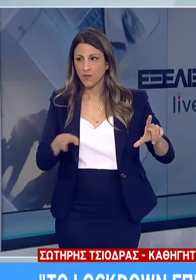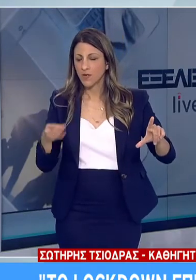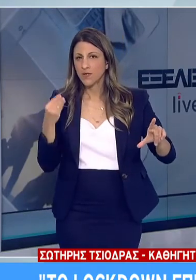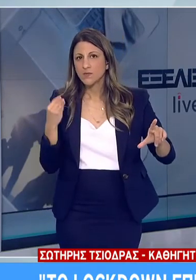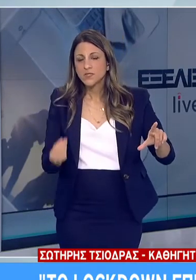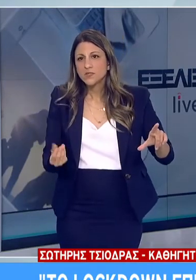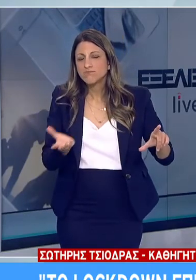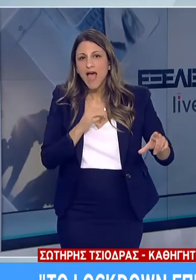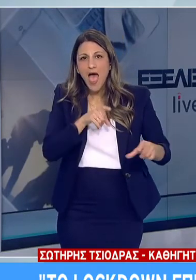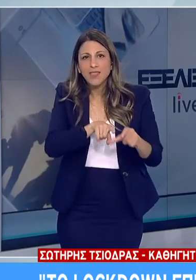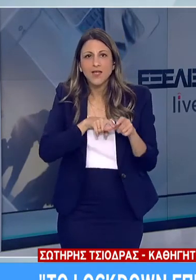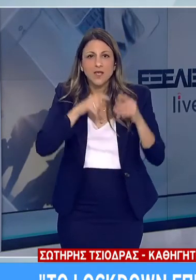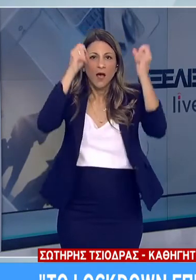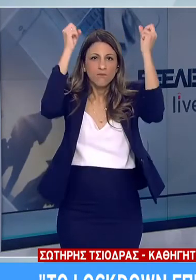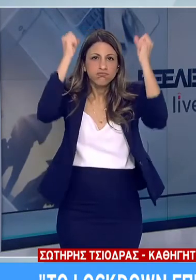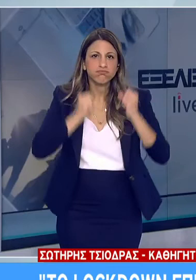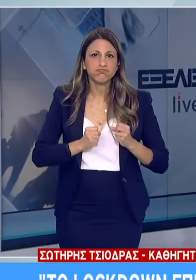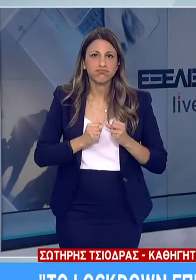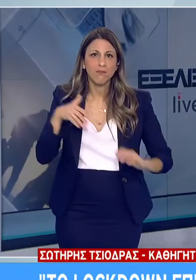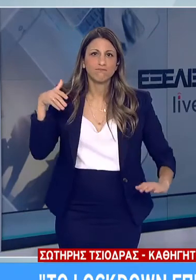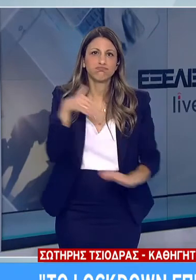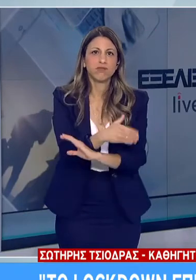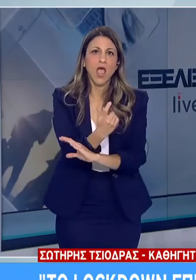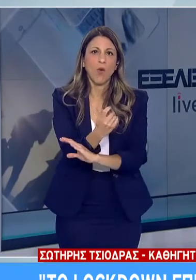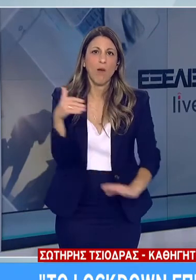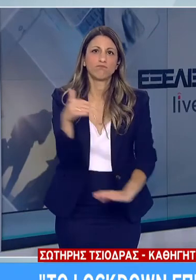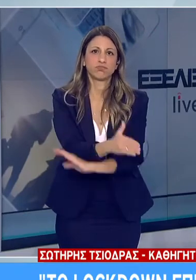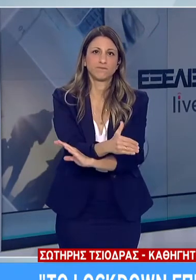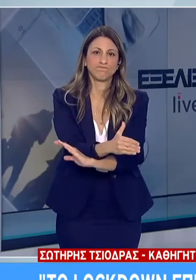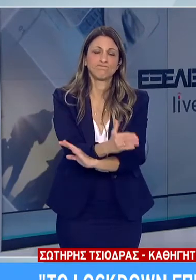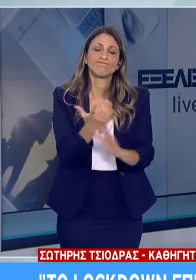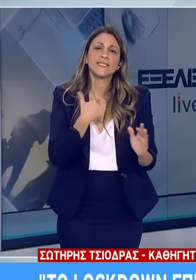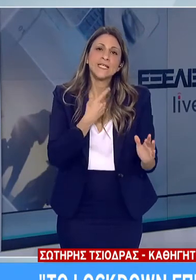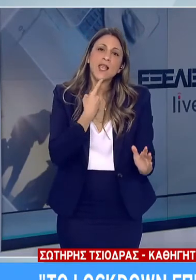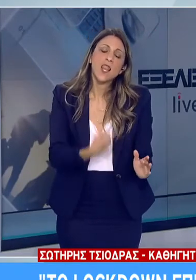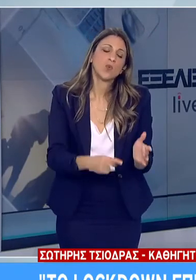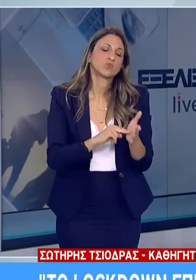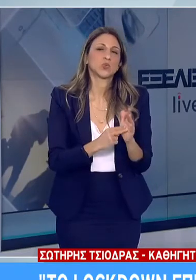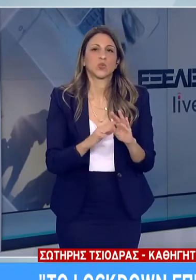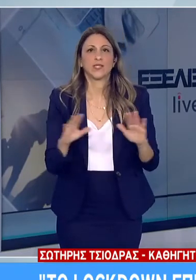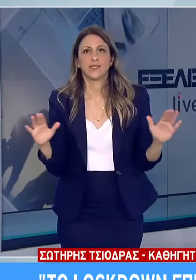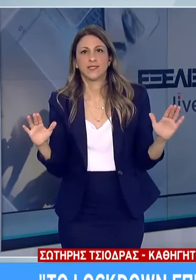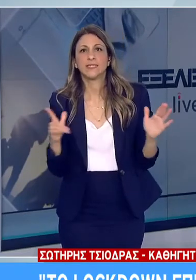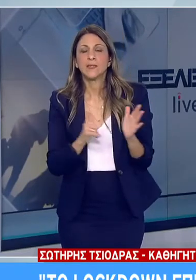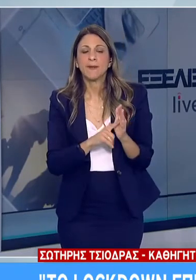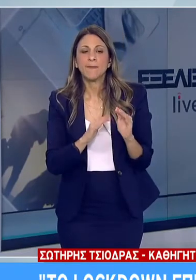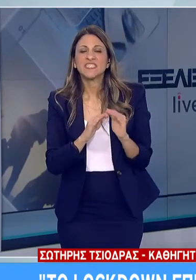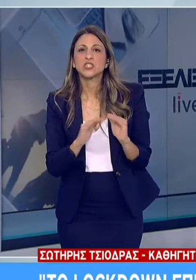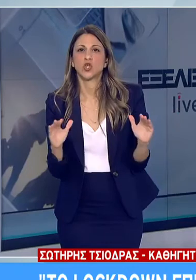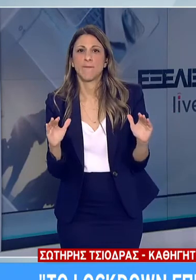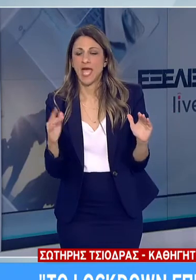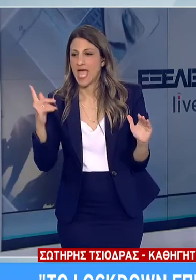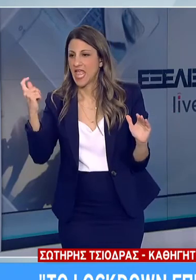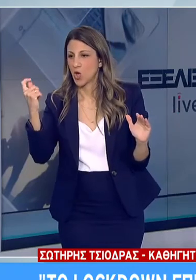δυσβάστακτο είναι αυτό για ένα τέτοιο τεράστιο χώρο της οικονομίας. Εγώ λέω ότι χρειάζεται προσοχή και μια ισορροπία μεταξύ δημόσιας υγείας και